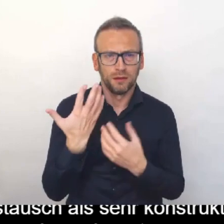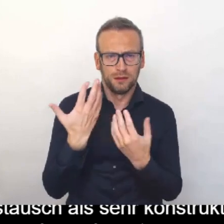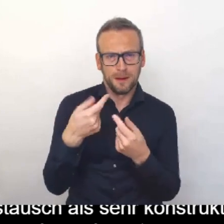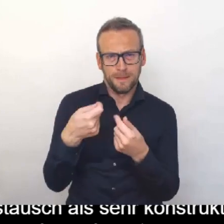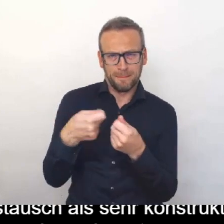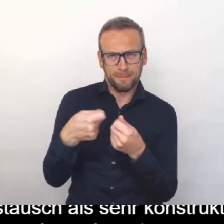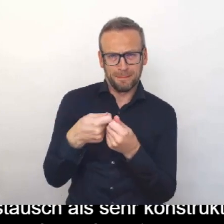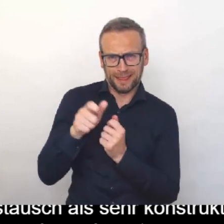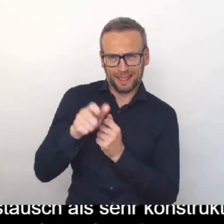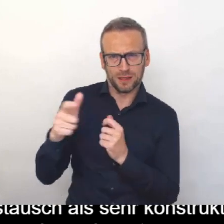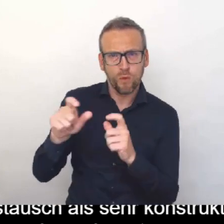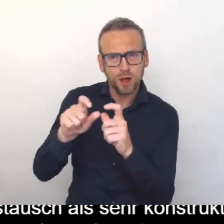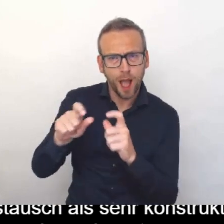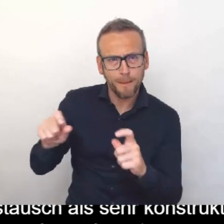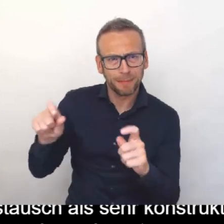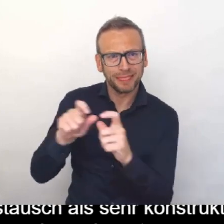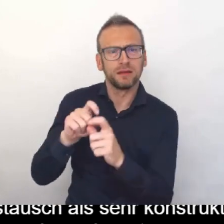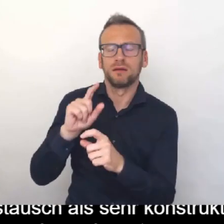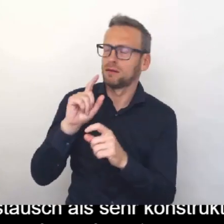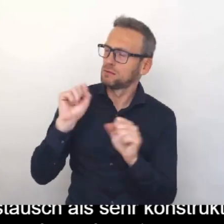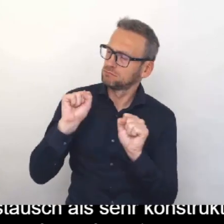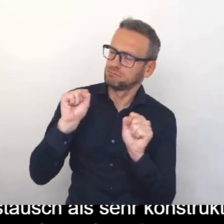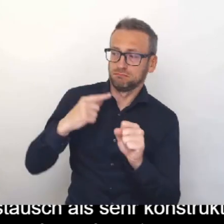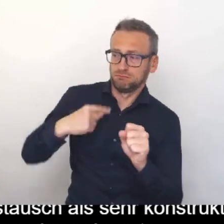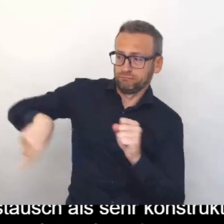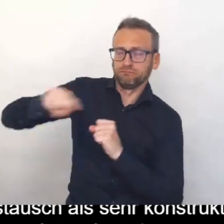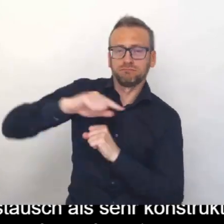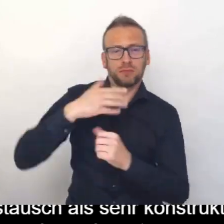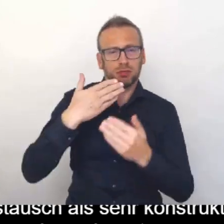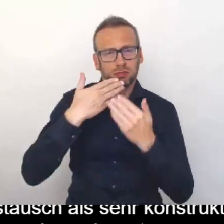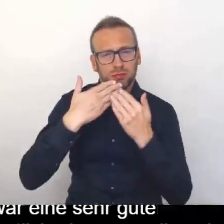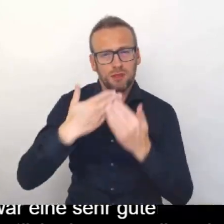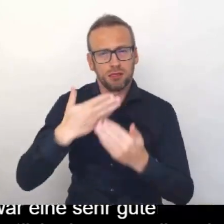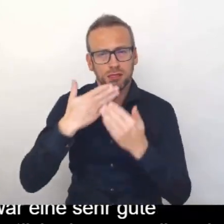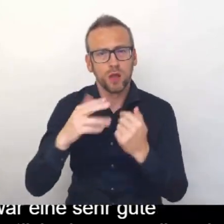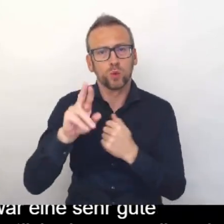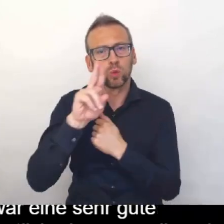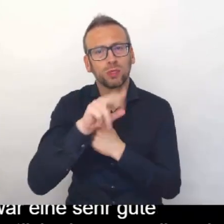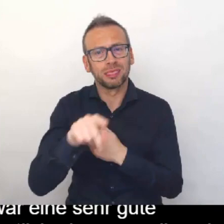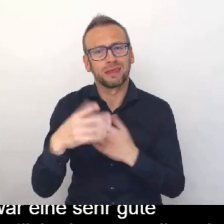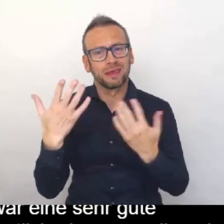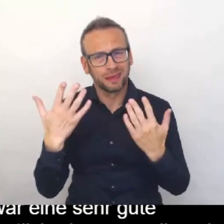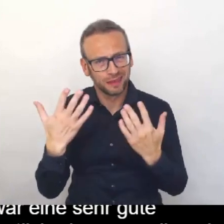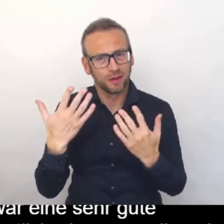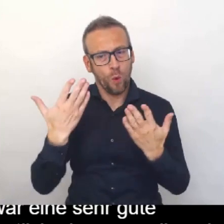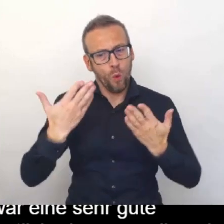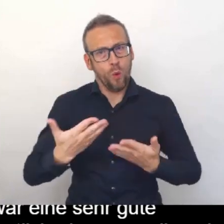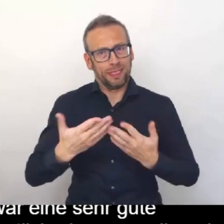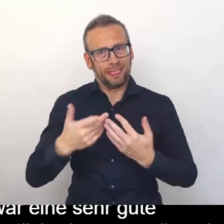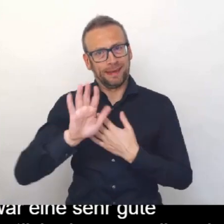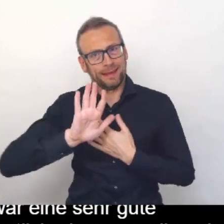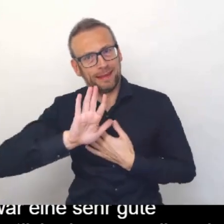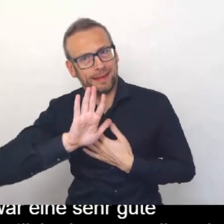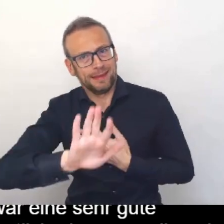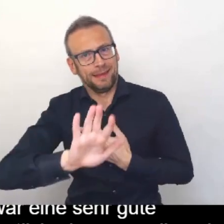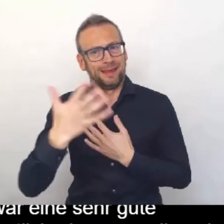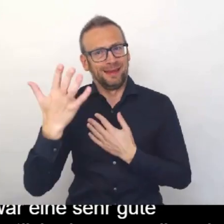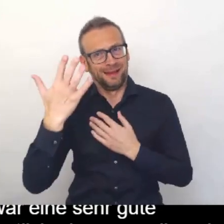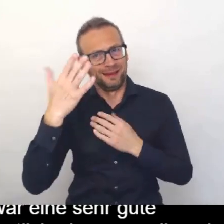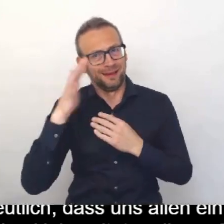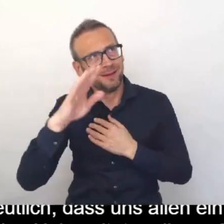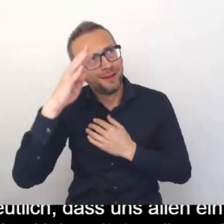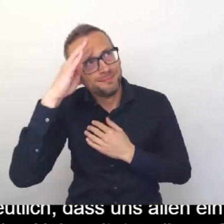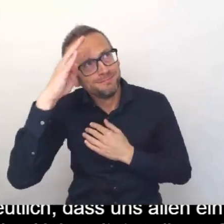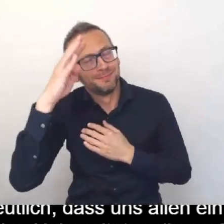in den letzten Monaten getan. Und mit der Hochschulreform müssen wir nun die notwendigen Rahmenbedingungen